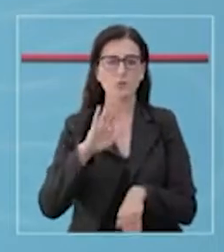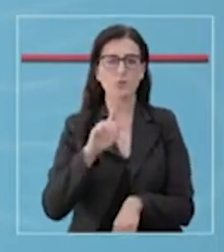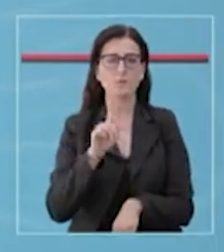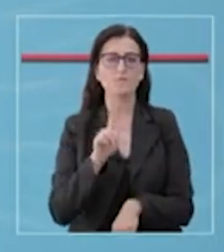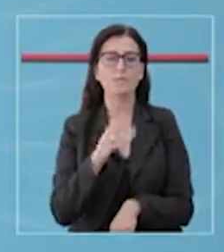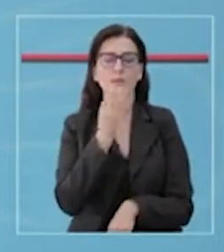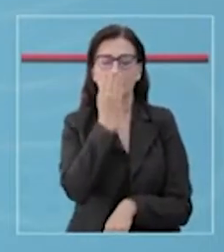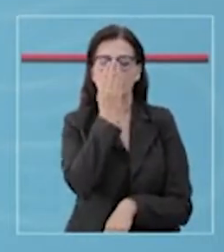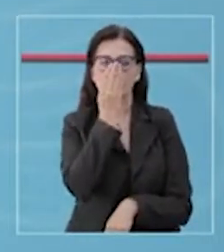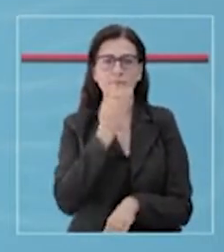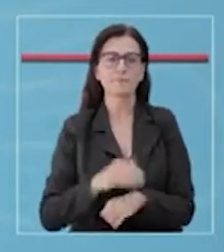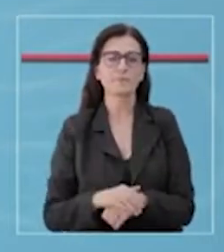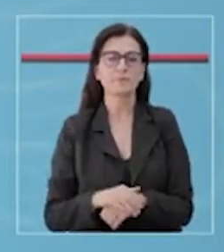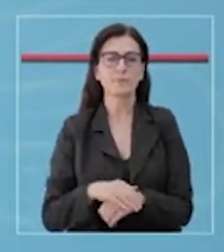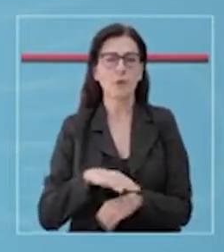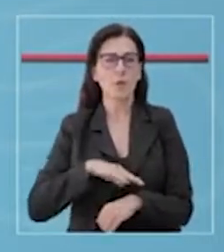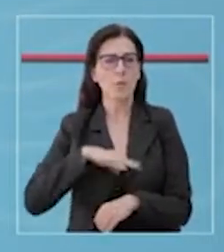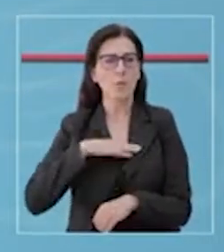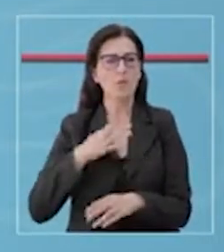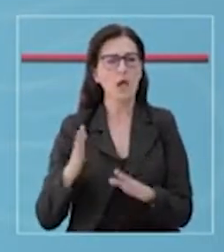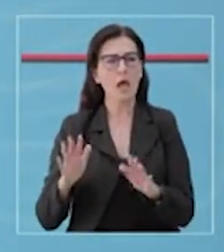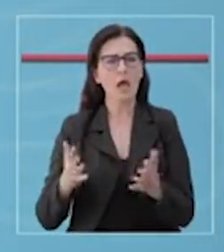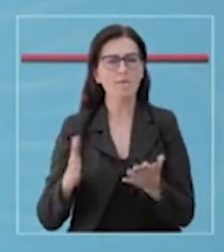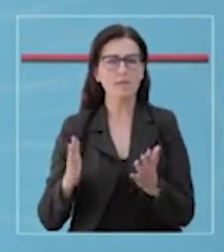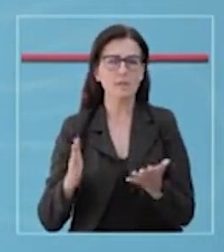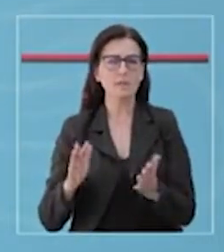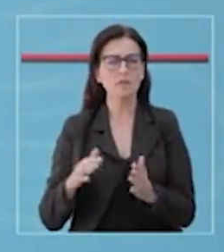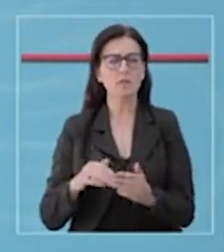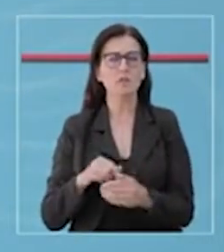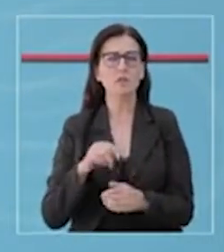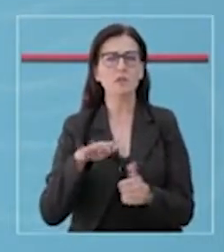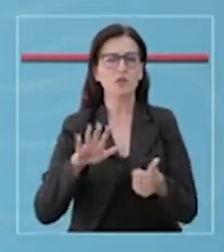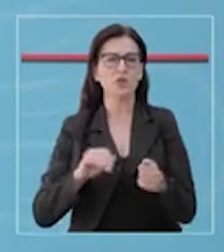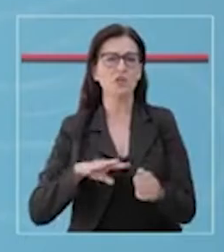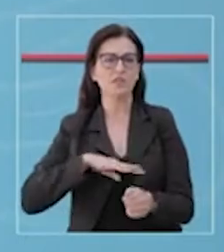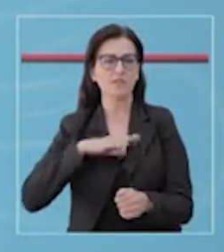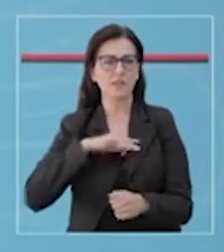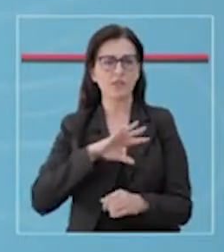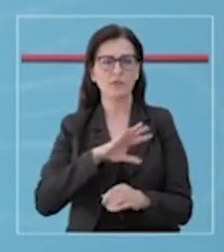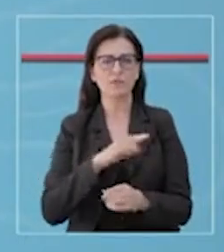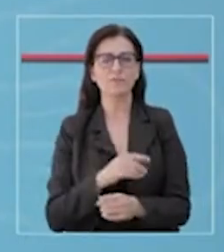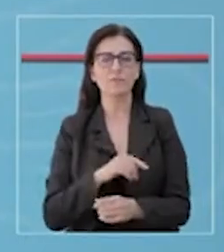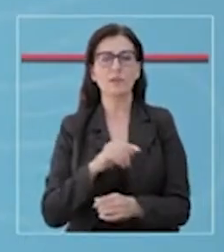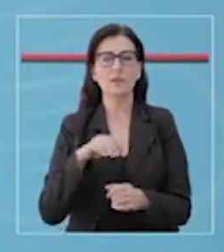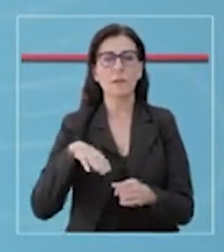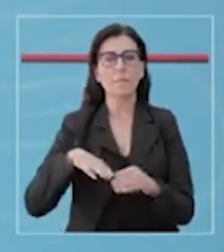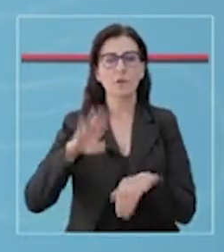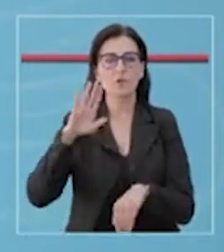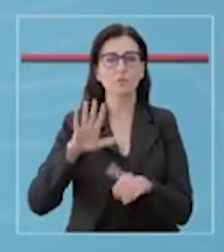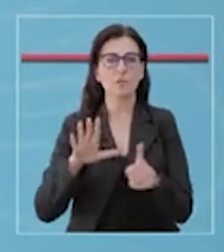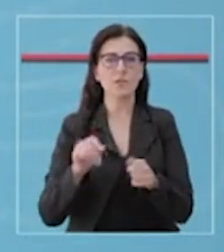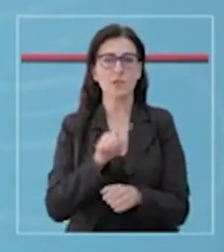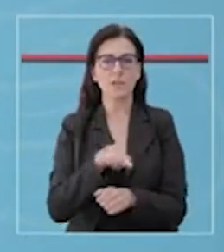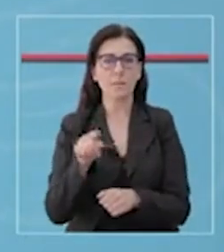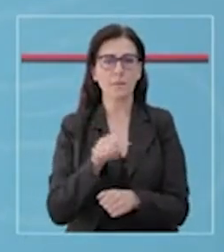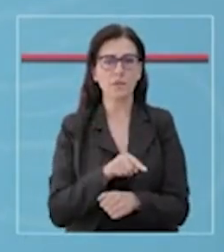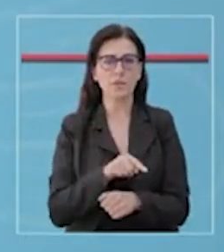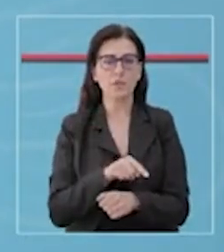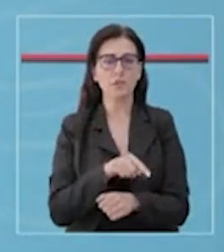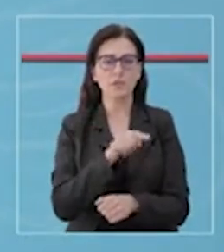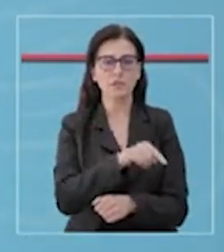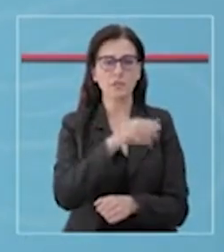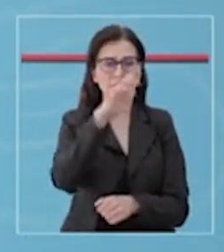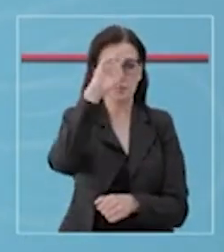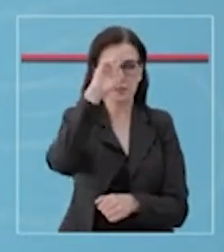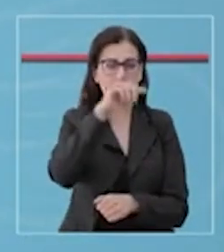është intubuar. Mosha mesatare e rasteve është 60 vjeç, mbi 60% e rasteve të hospitalizuara janë